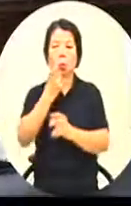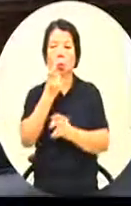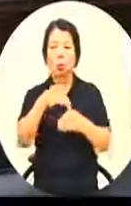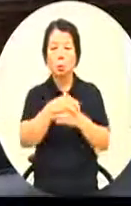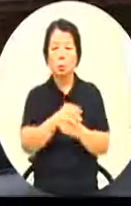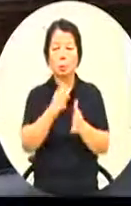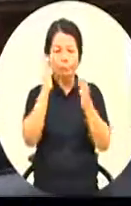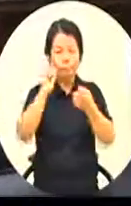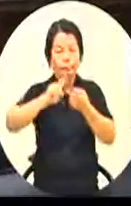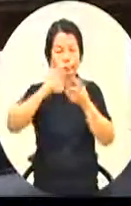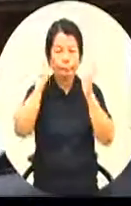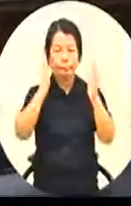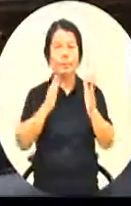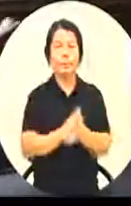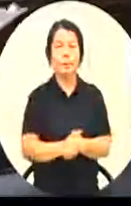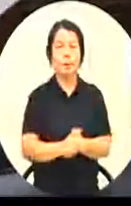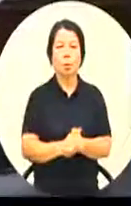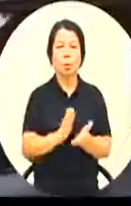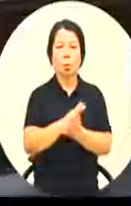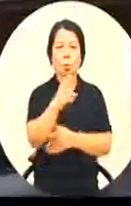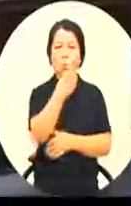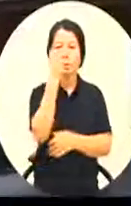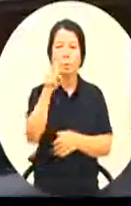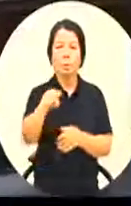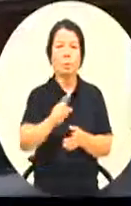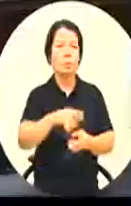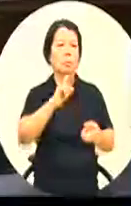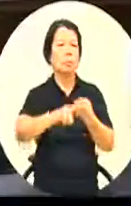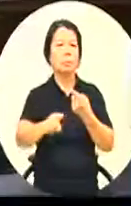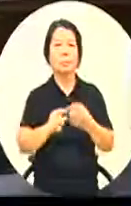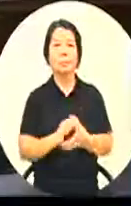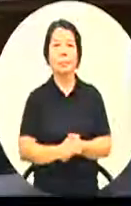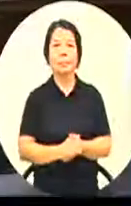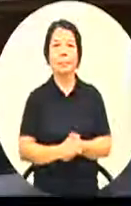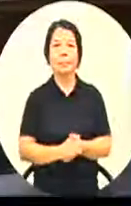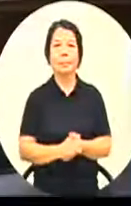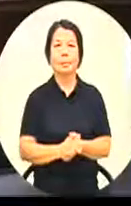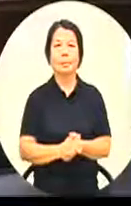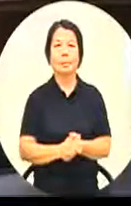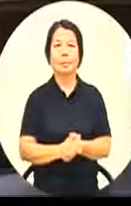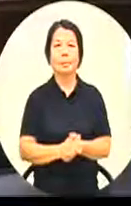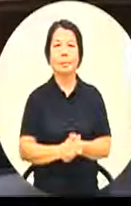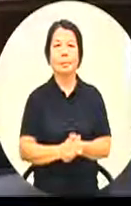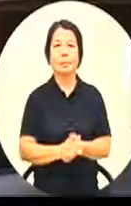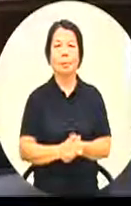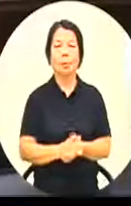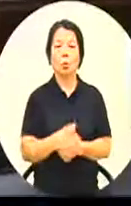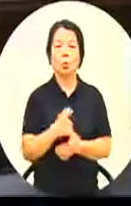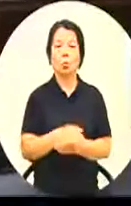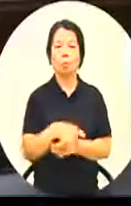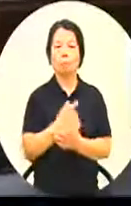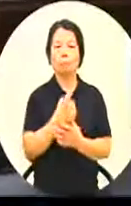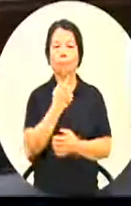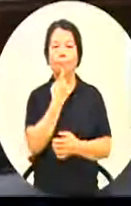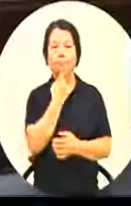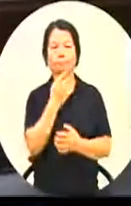状况，后来才发现那个是不正常的。那这个我就不能够理解了。我